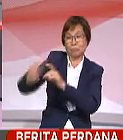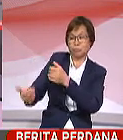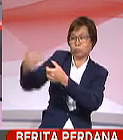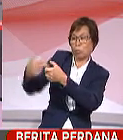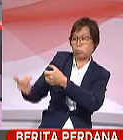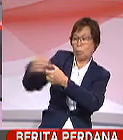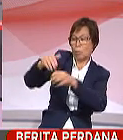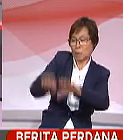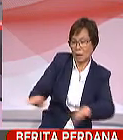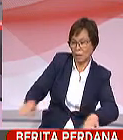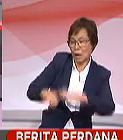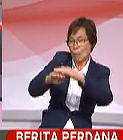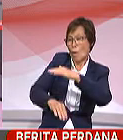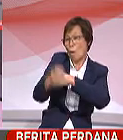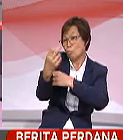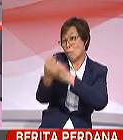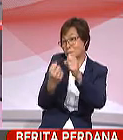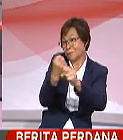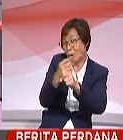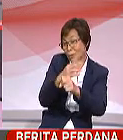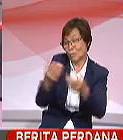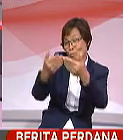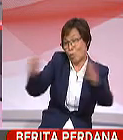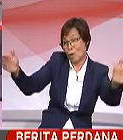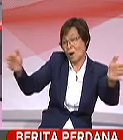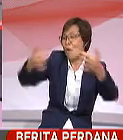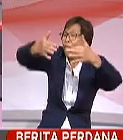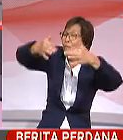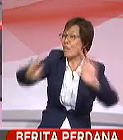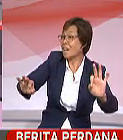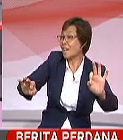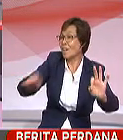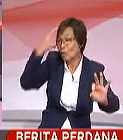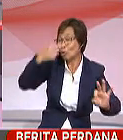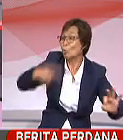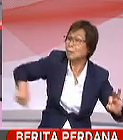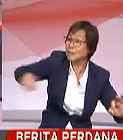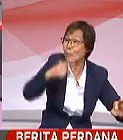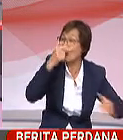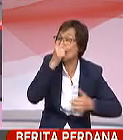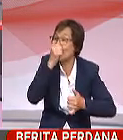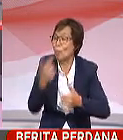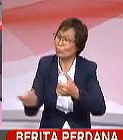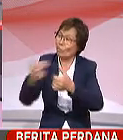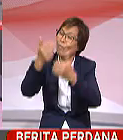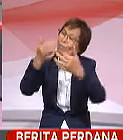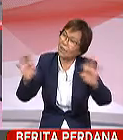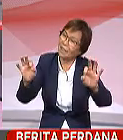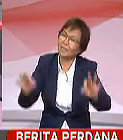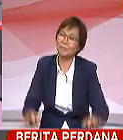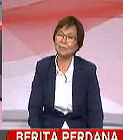melibatkan penyertaan kanak-kanak bawah 12 tahun dan dibuka dengan percuma kepada mereka yang berminat untuk menyertainya.